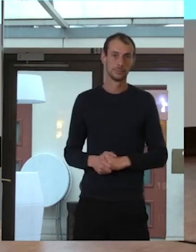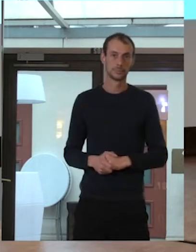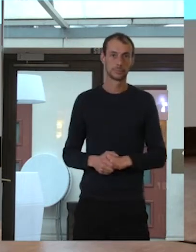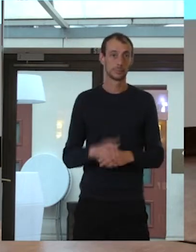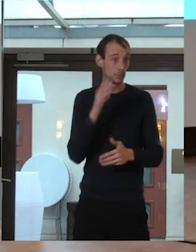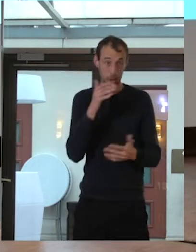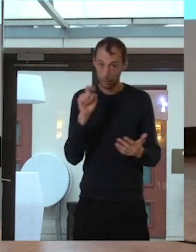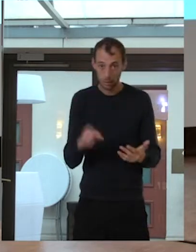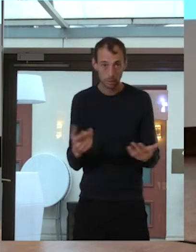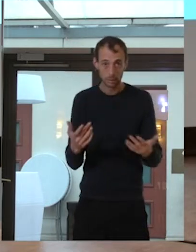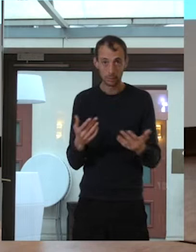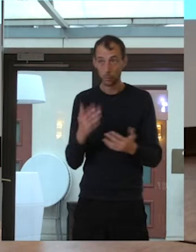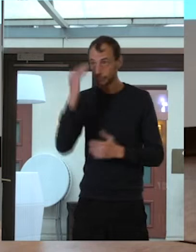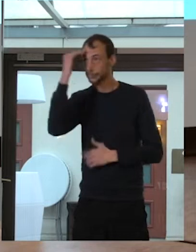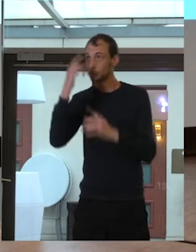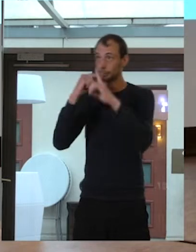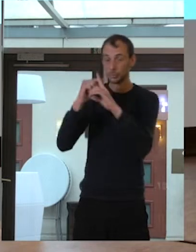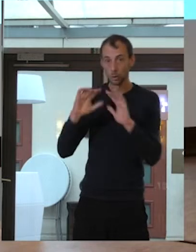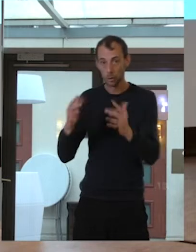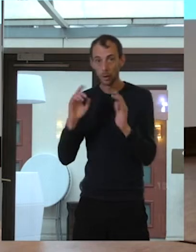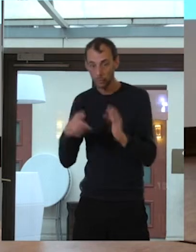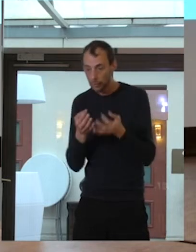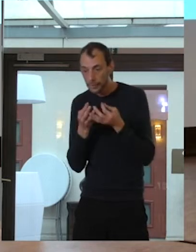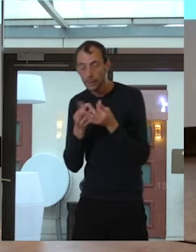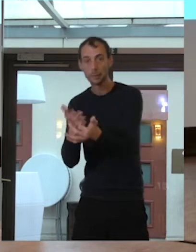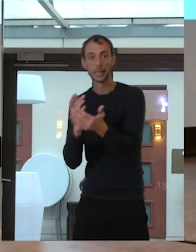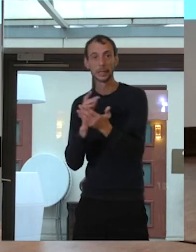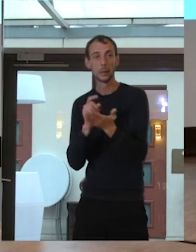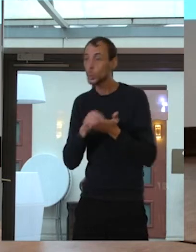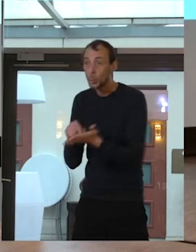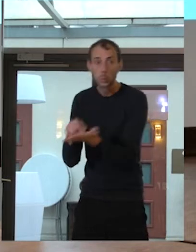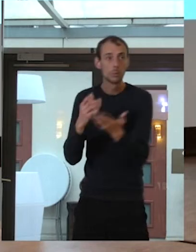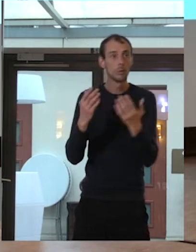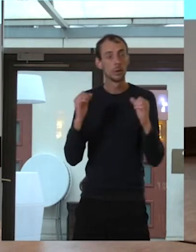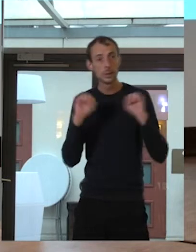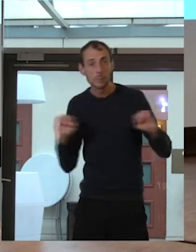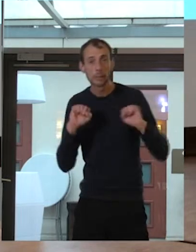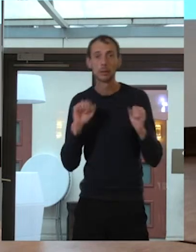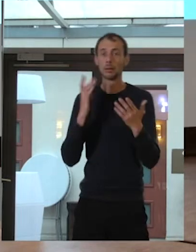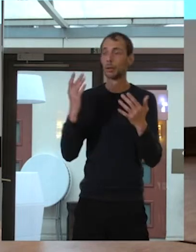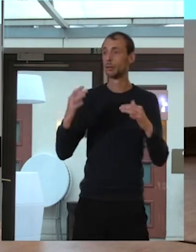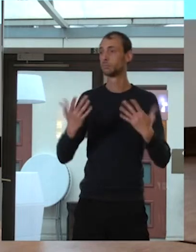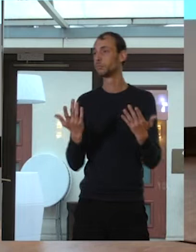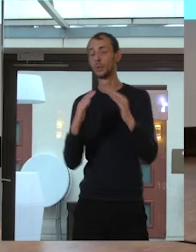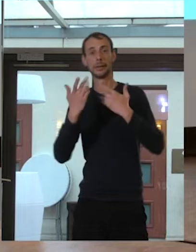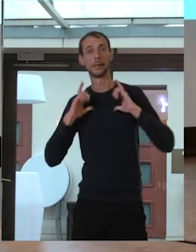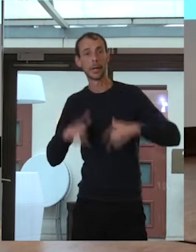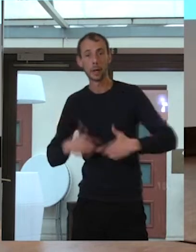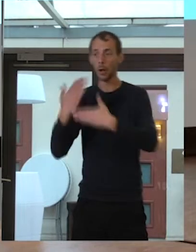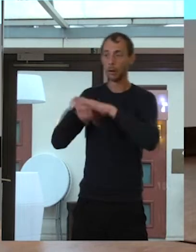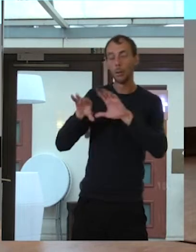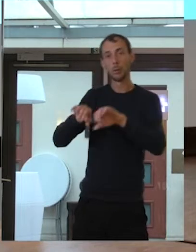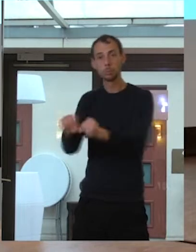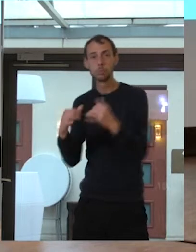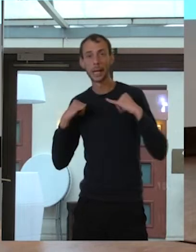de sensibilisation sur le terrain, dans les gymnases, dans les cours de récréation, dans les écoles, dans